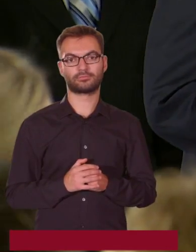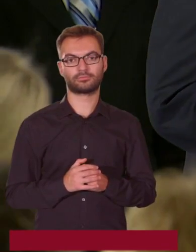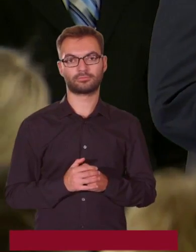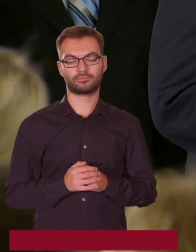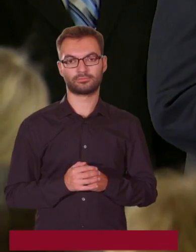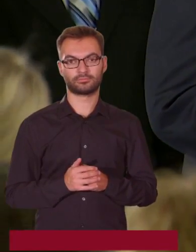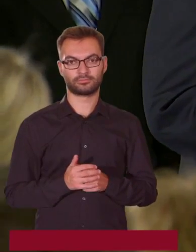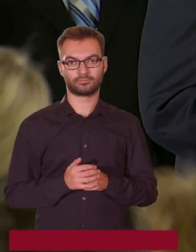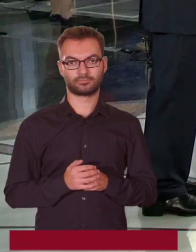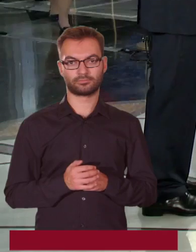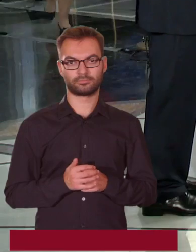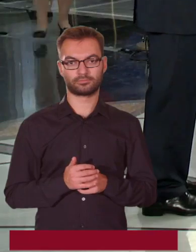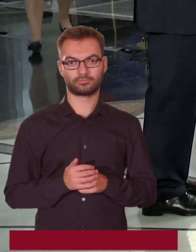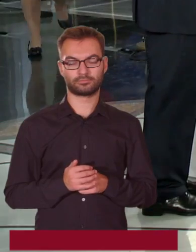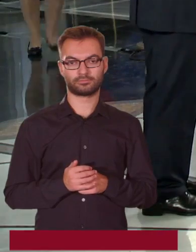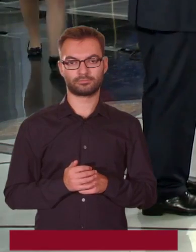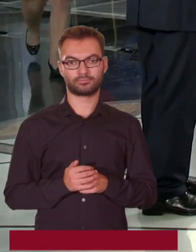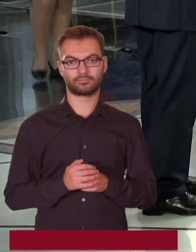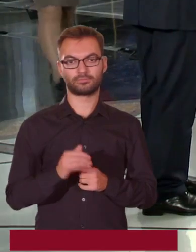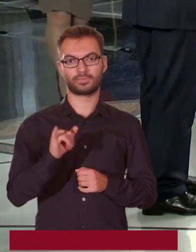Poproszę pana Jarosława Adama Gowina.